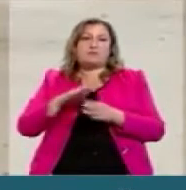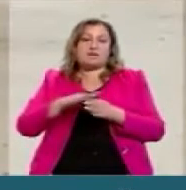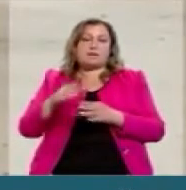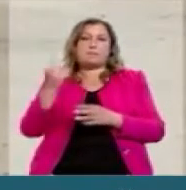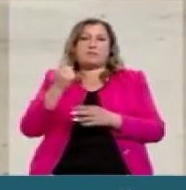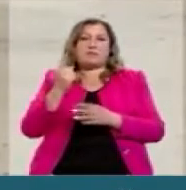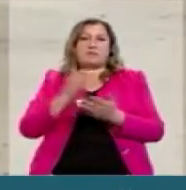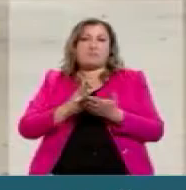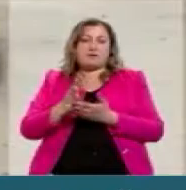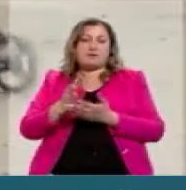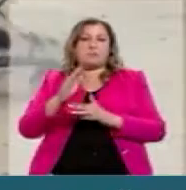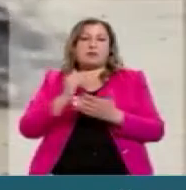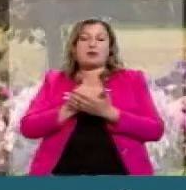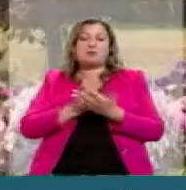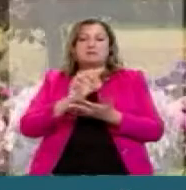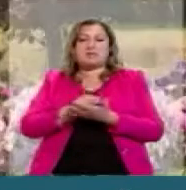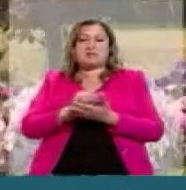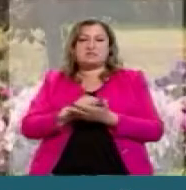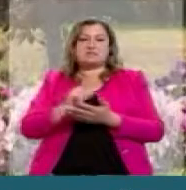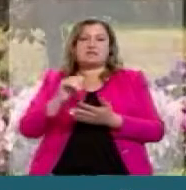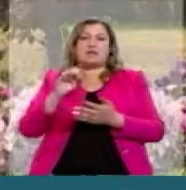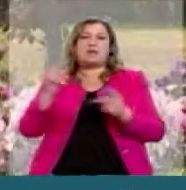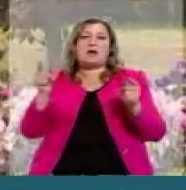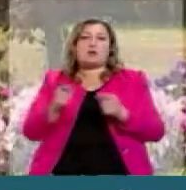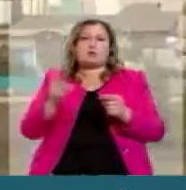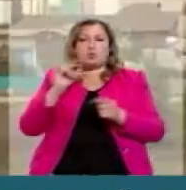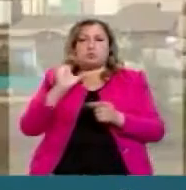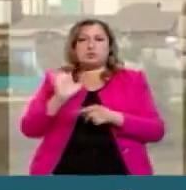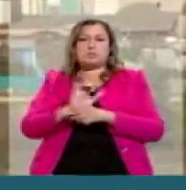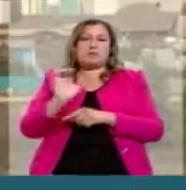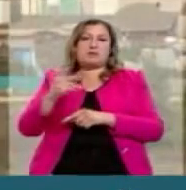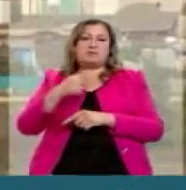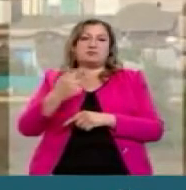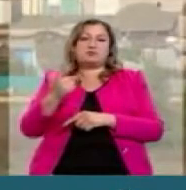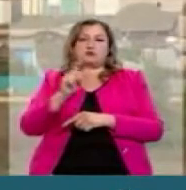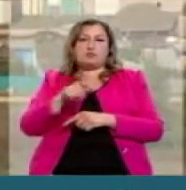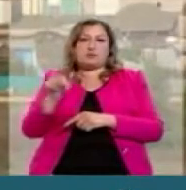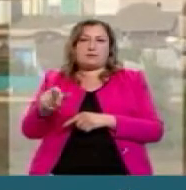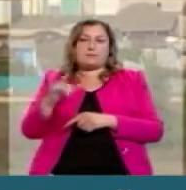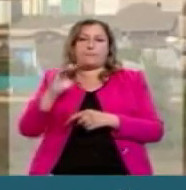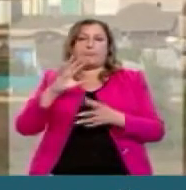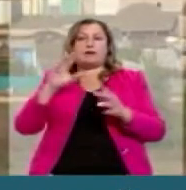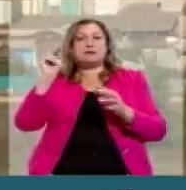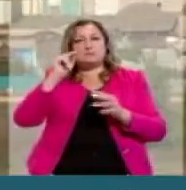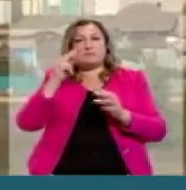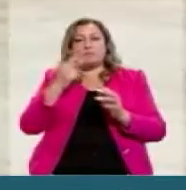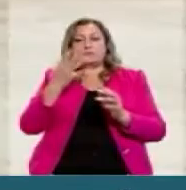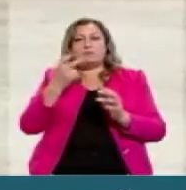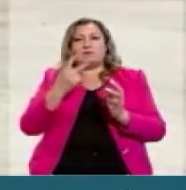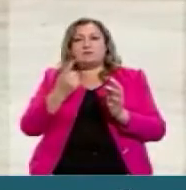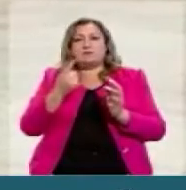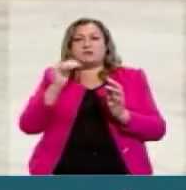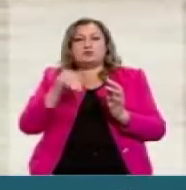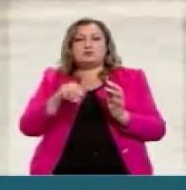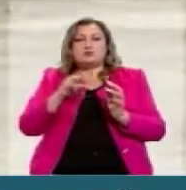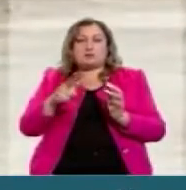реализации первого направления программы занятости на краткосрочные курсы направлено 23 человека, освоено 571 тысяча